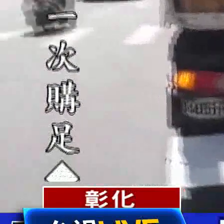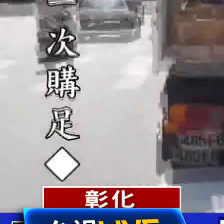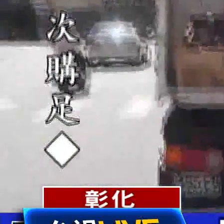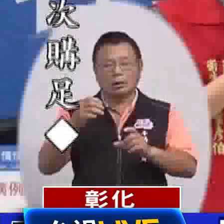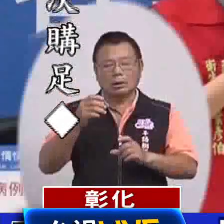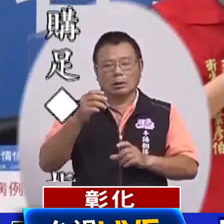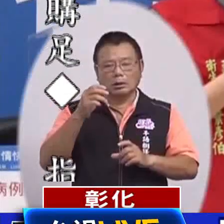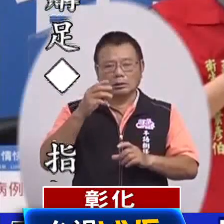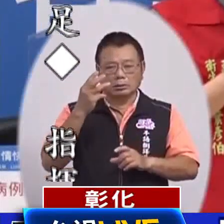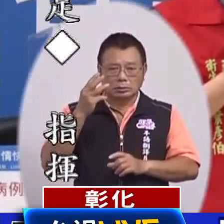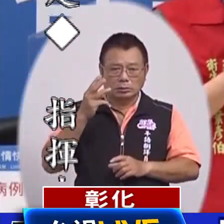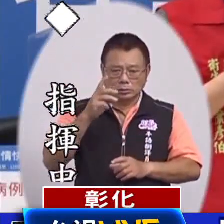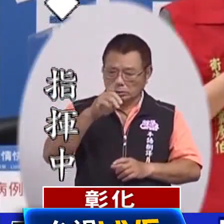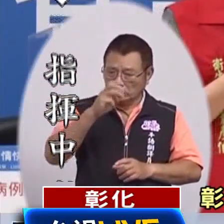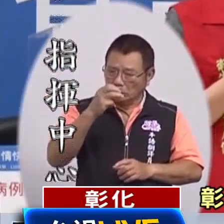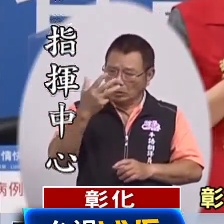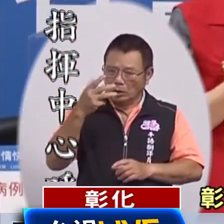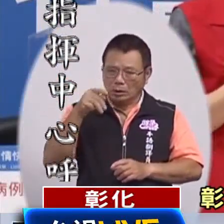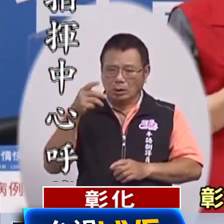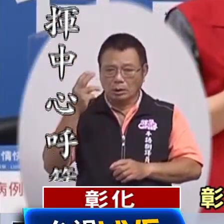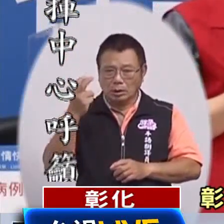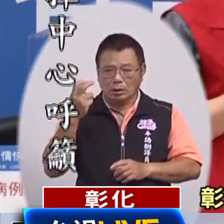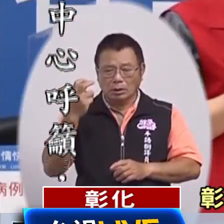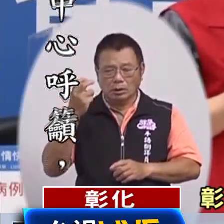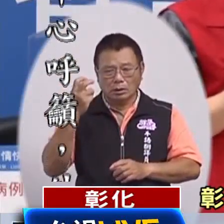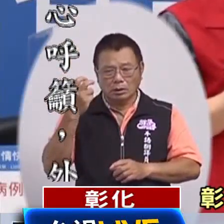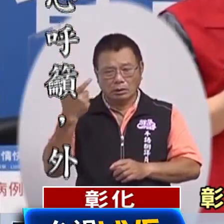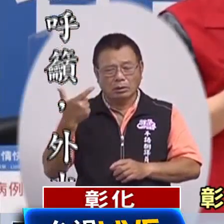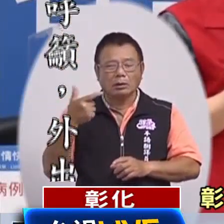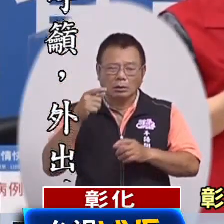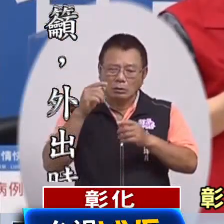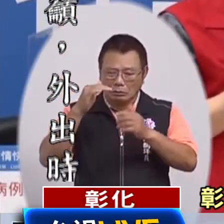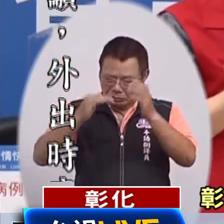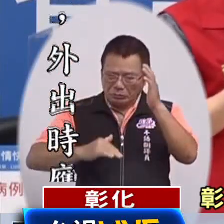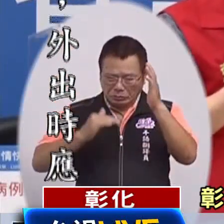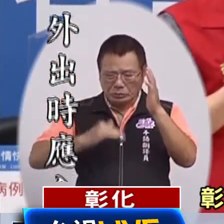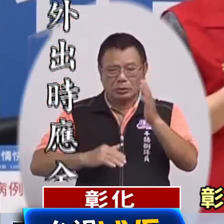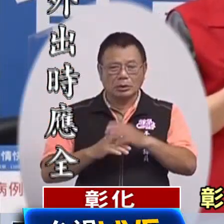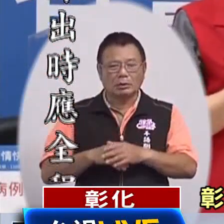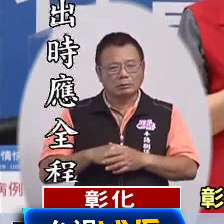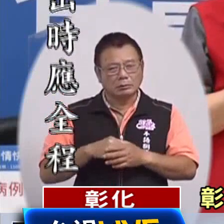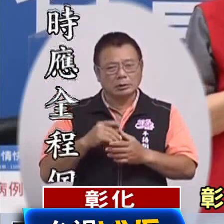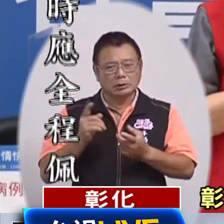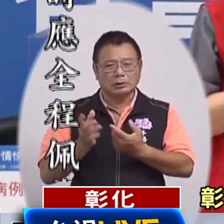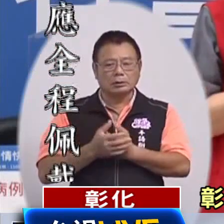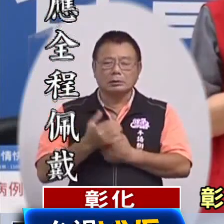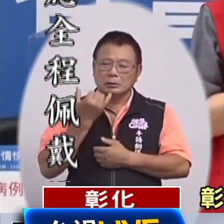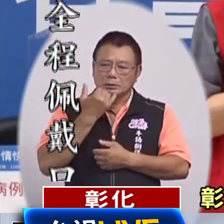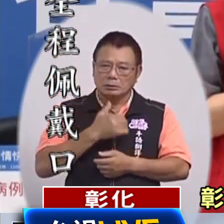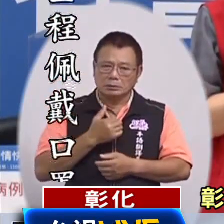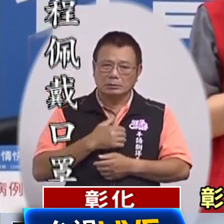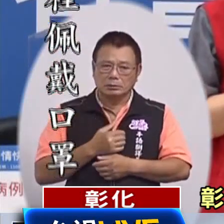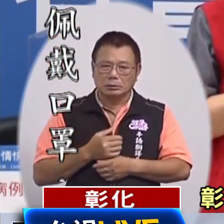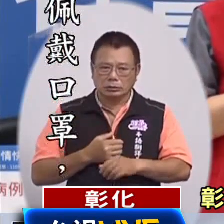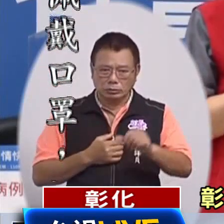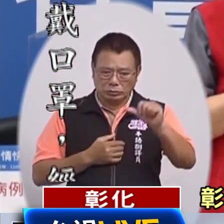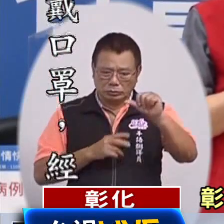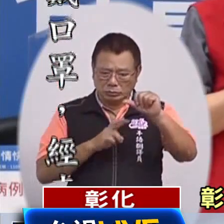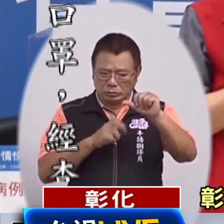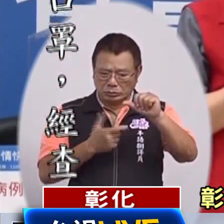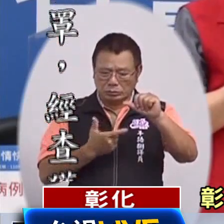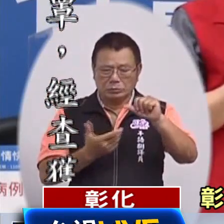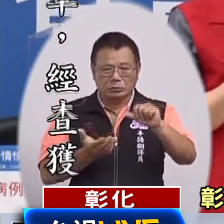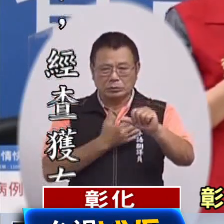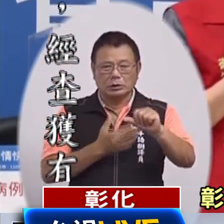清当中。 哦，这个病毒量非常的低哈，所以我们现在研判起来，可能还是5月16之前